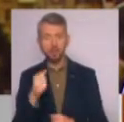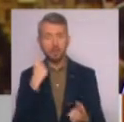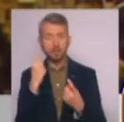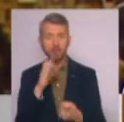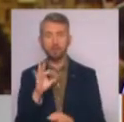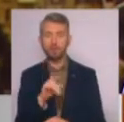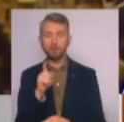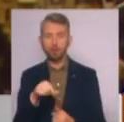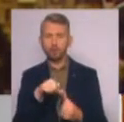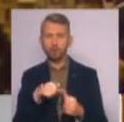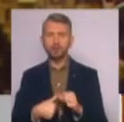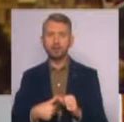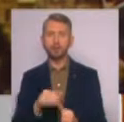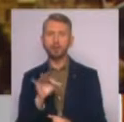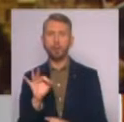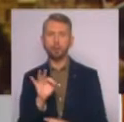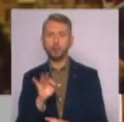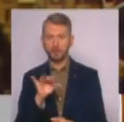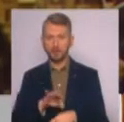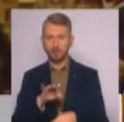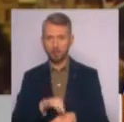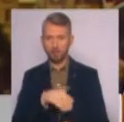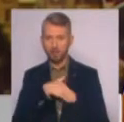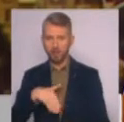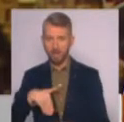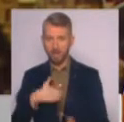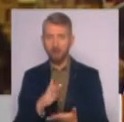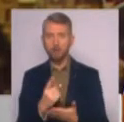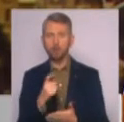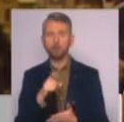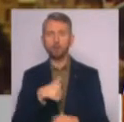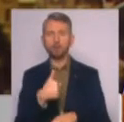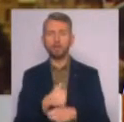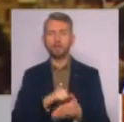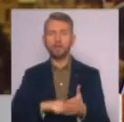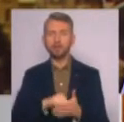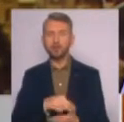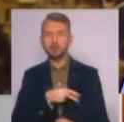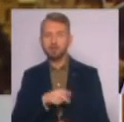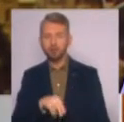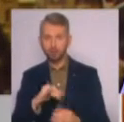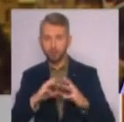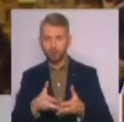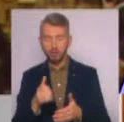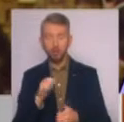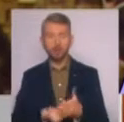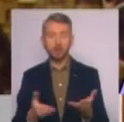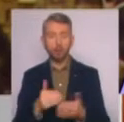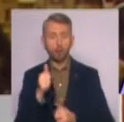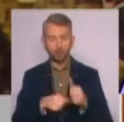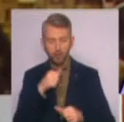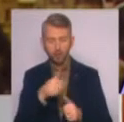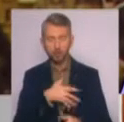хронічні обструктивні захворювання легень є однією з основних причин смертності у світі, від якої щорічно помирає